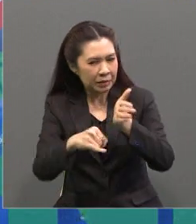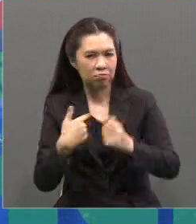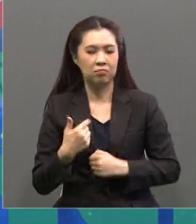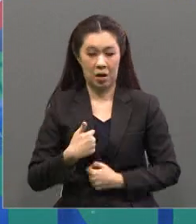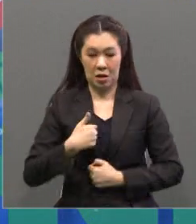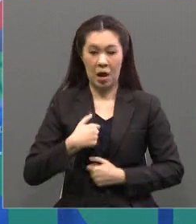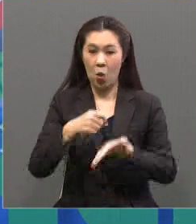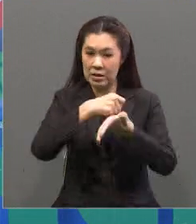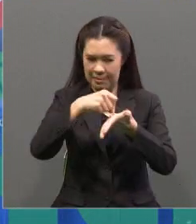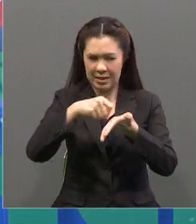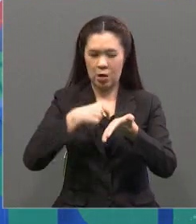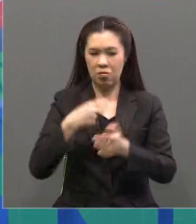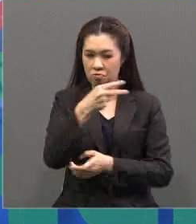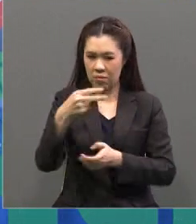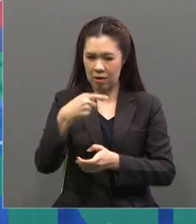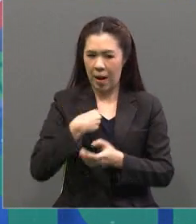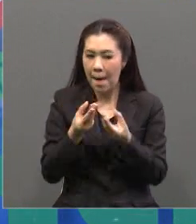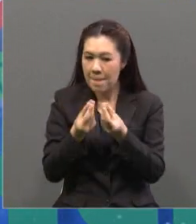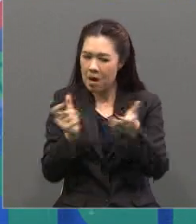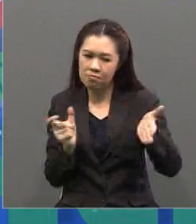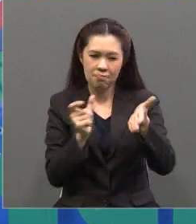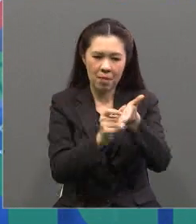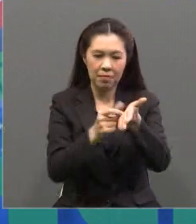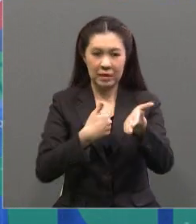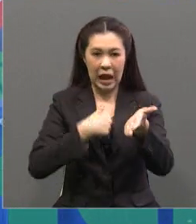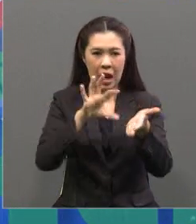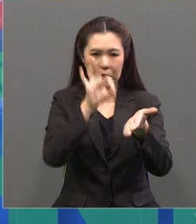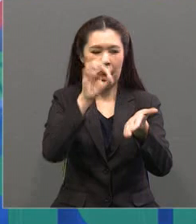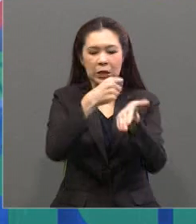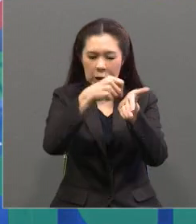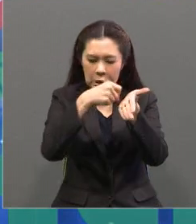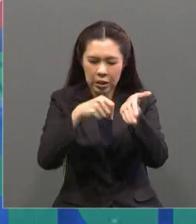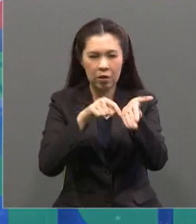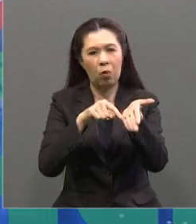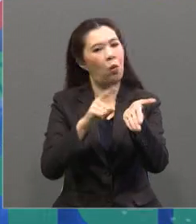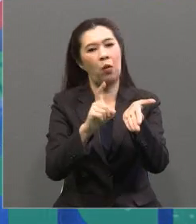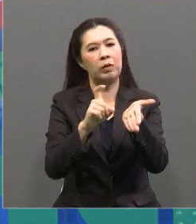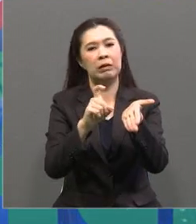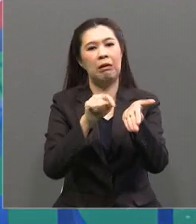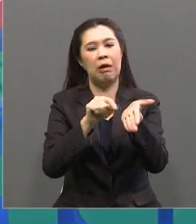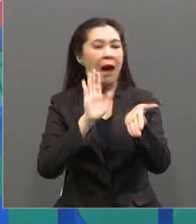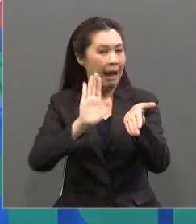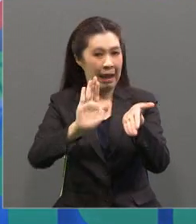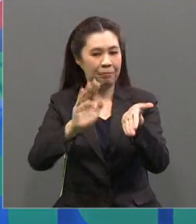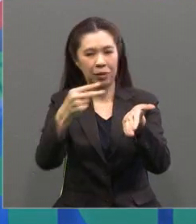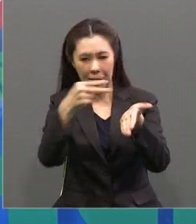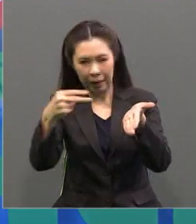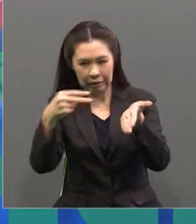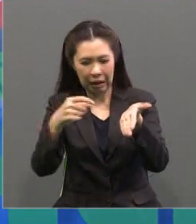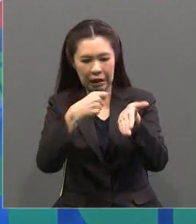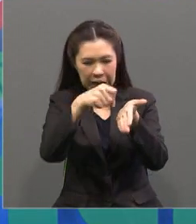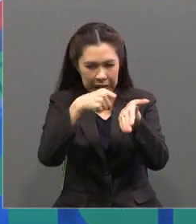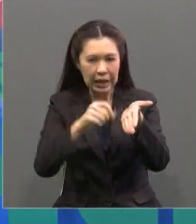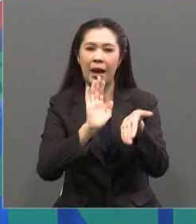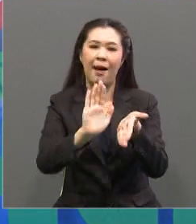ลงไปเลยว่าบัตรใบนี้เลือกเบอร์จุดๆๆกลายเป็นบัตรเสียเลยนะฮะบัตรเสียไม่ได้คะแนนเลยไม่ได้คะแนนเลยห้ามเขียนกากบาทอย่างเดียว